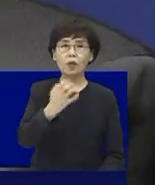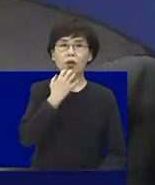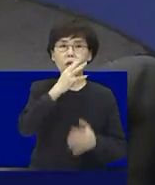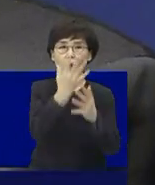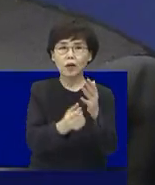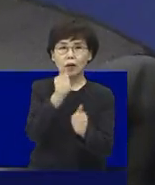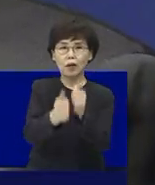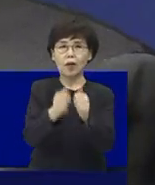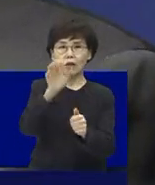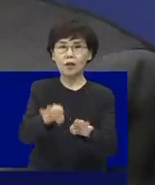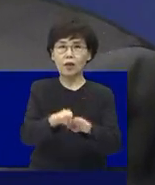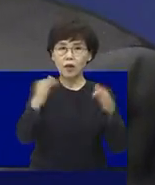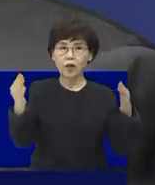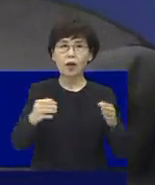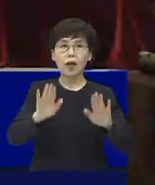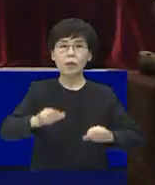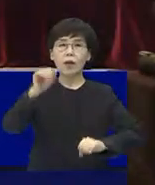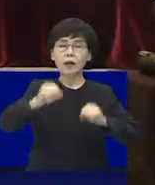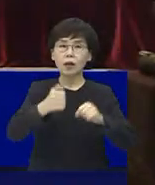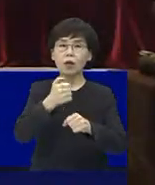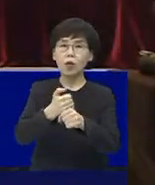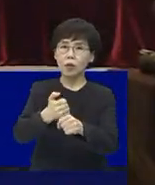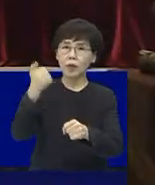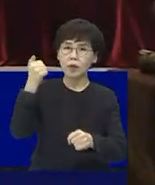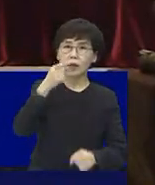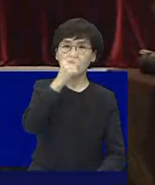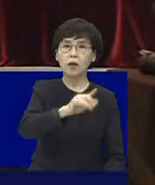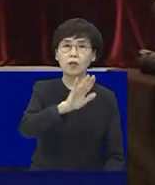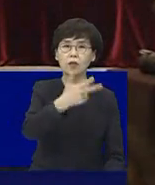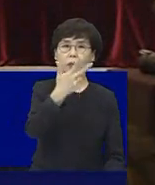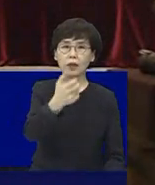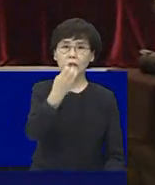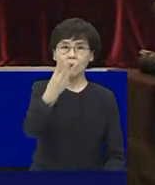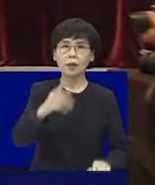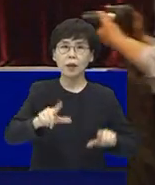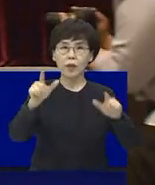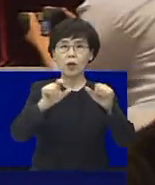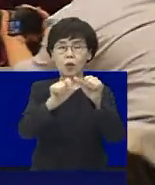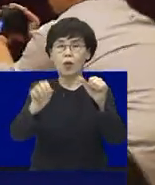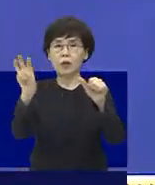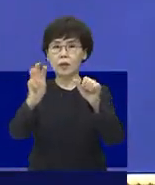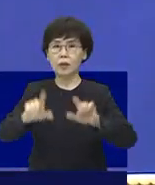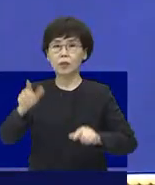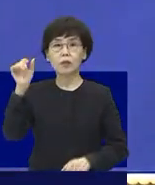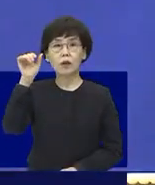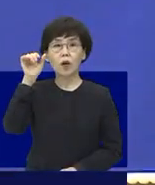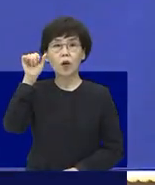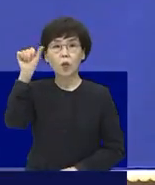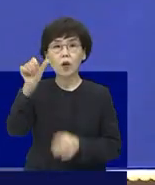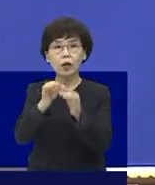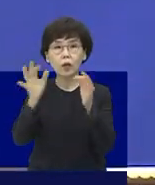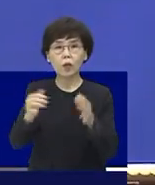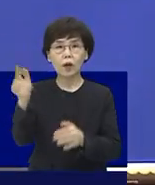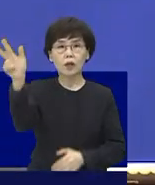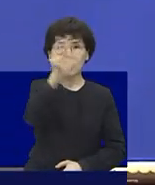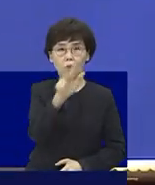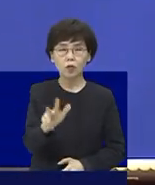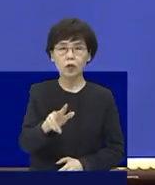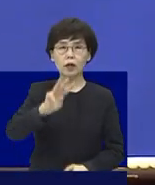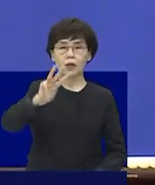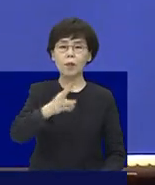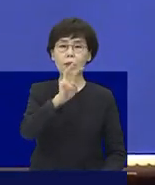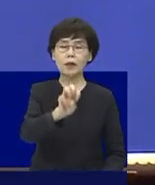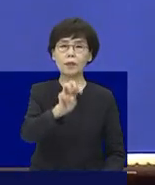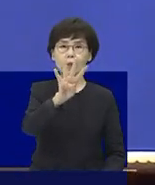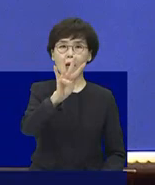월드컵 경기장에서 열립니다. 이번 행사는 50년 전인 지난 1973년 5월 30일부터 닷새간 전국에서